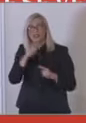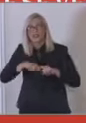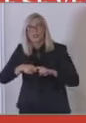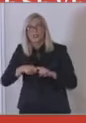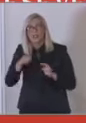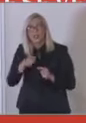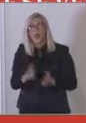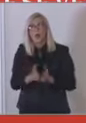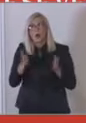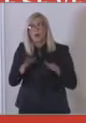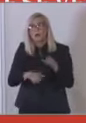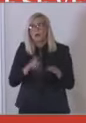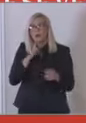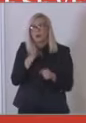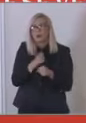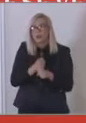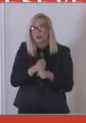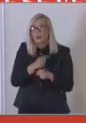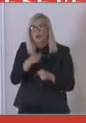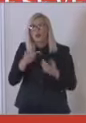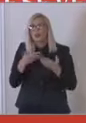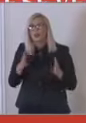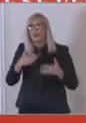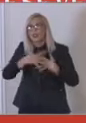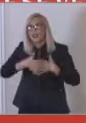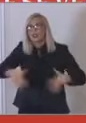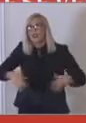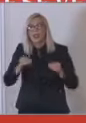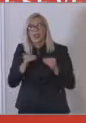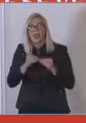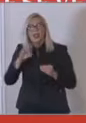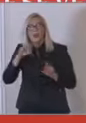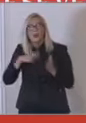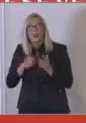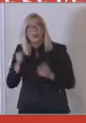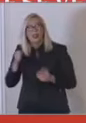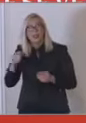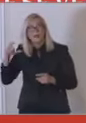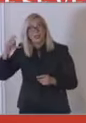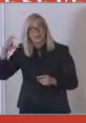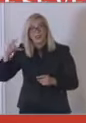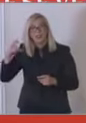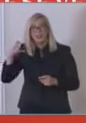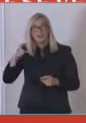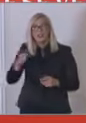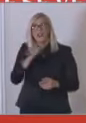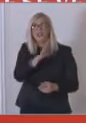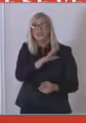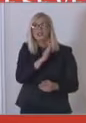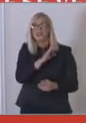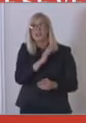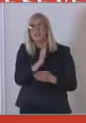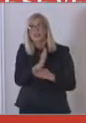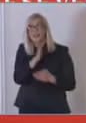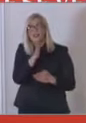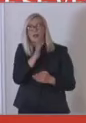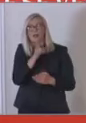hapi i madh i cili u bë me hapjen e pikës kufitare Bellanoc Shtantshiq. Për Maqedoninë e